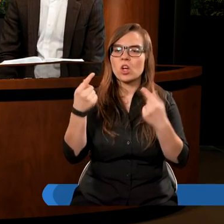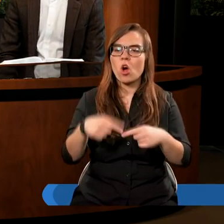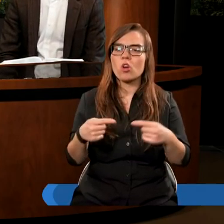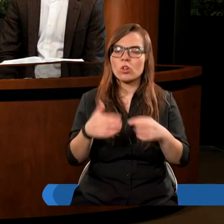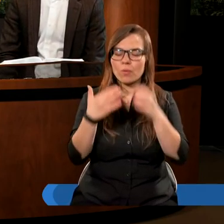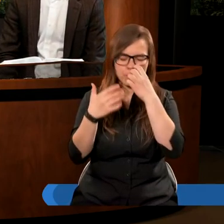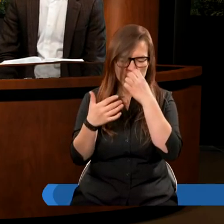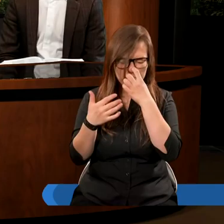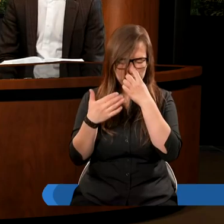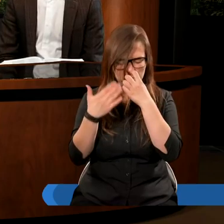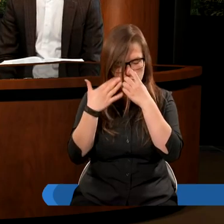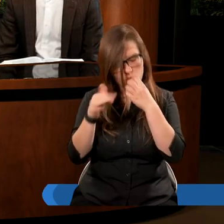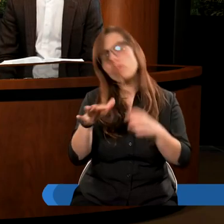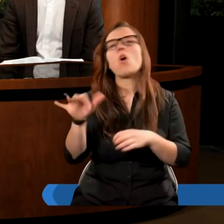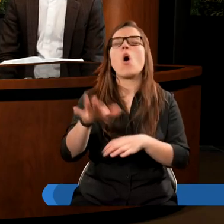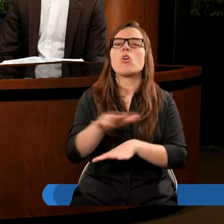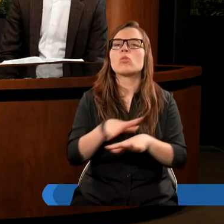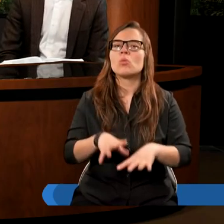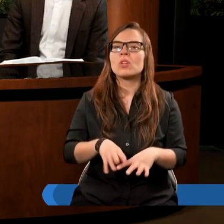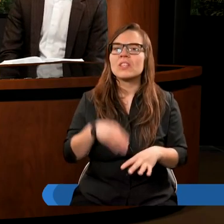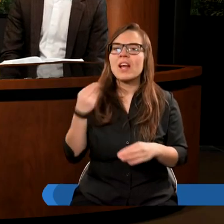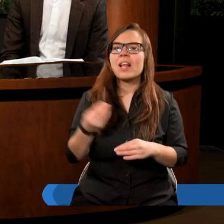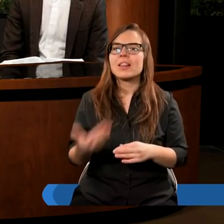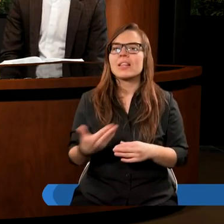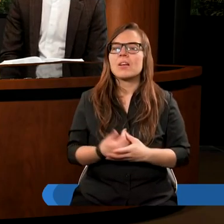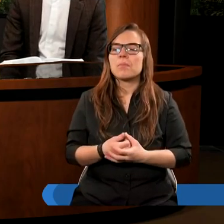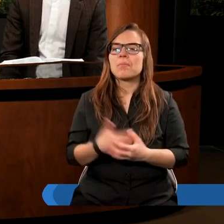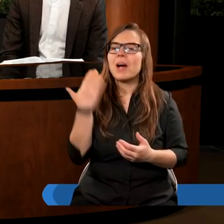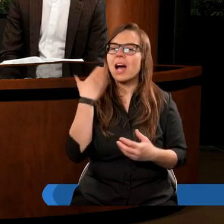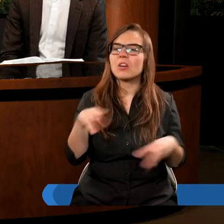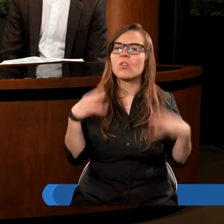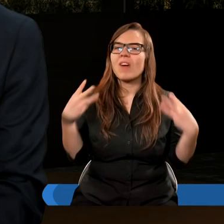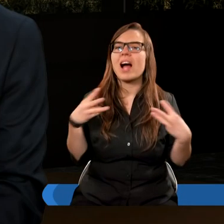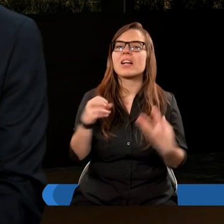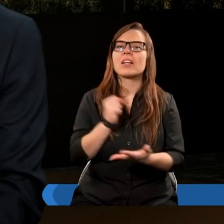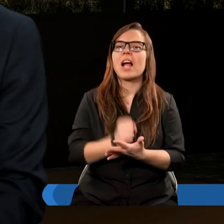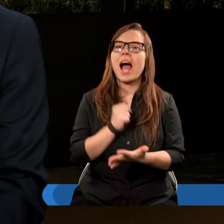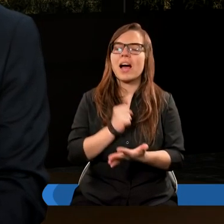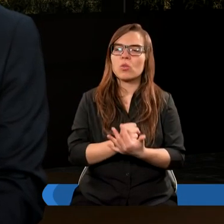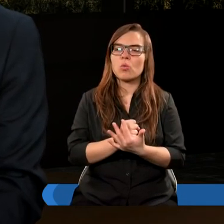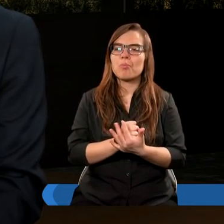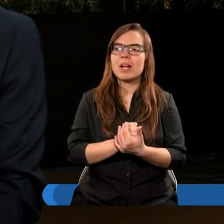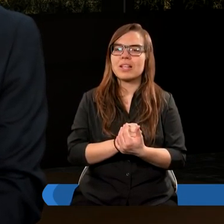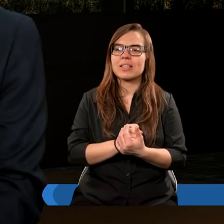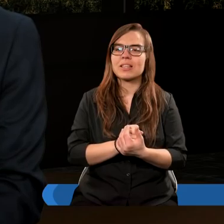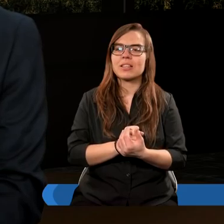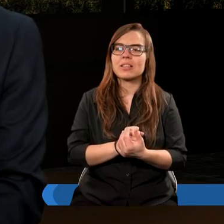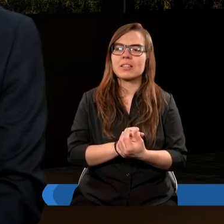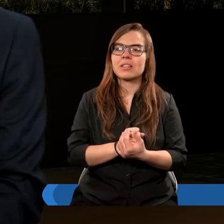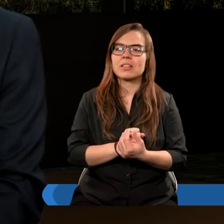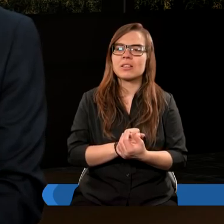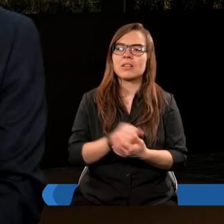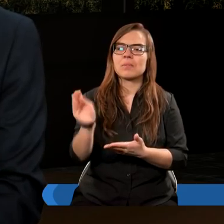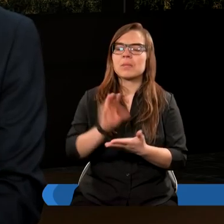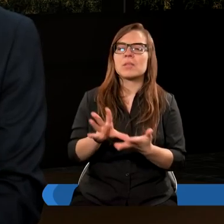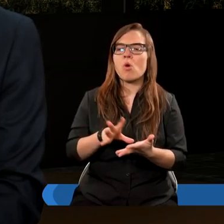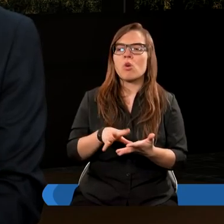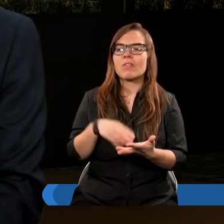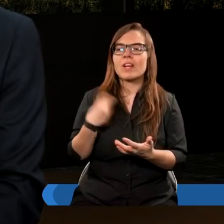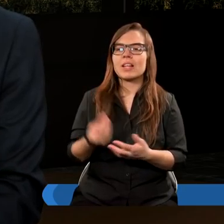mówiąc o Duchu Świętym i to jest też bardzo ważny argument, który trzeba wziąć pod uwagę. Pismo